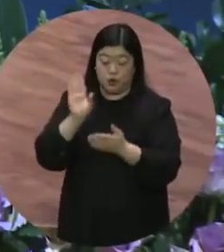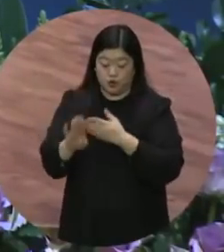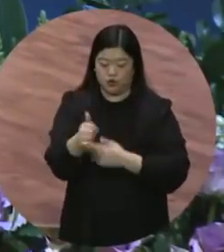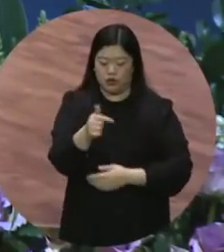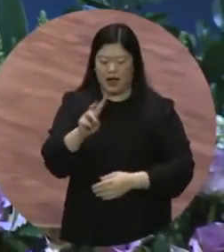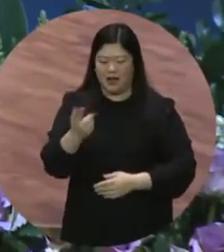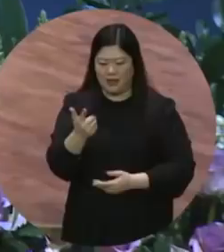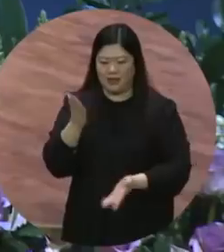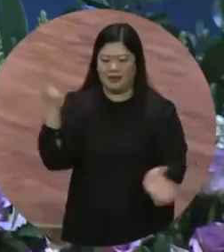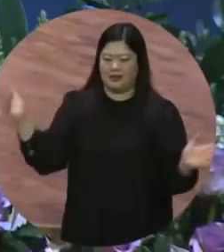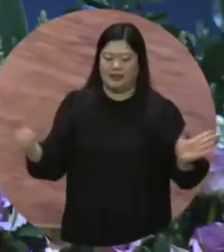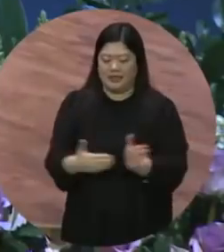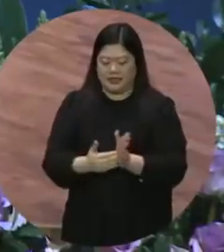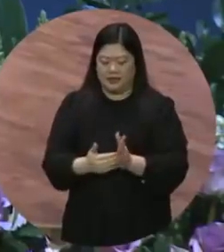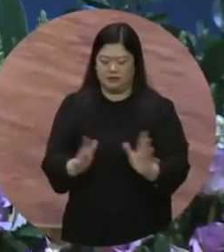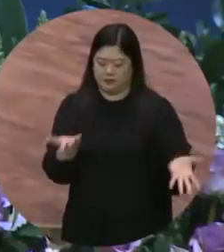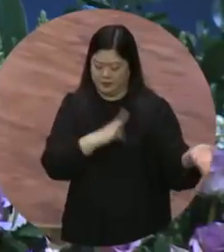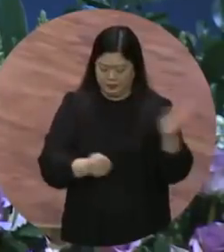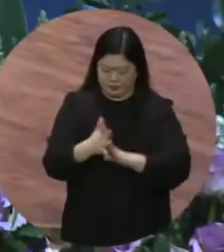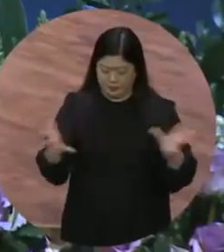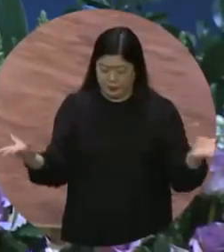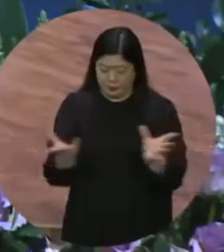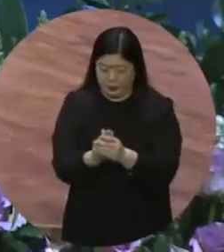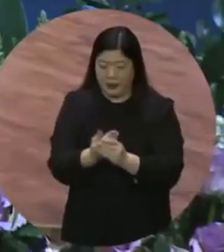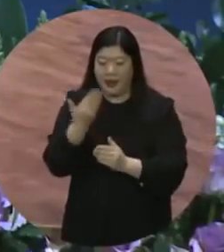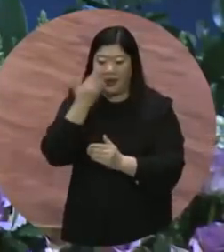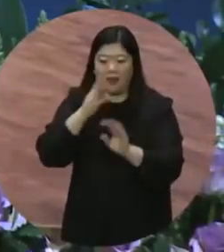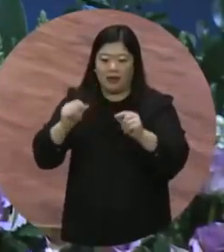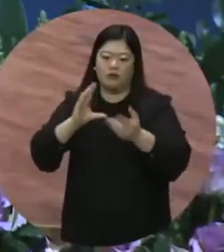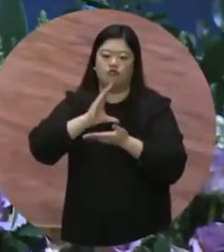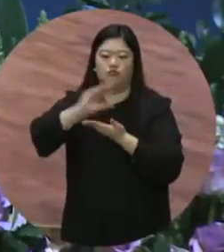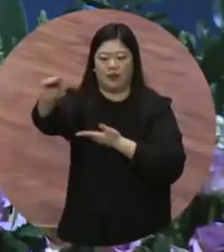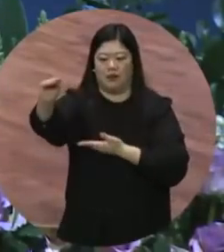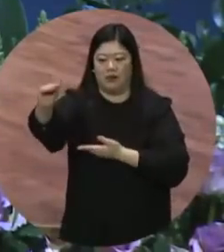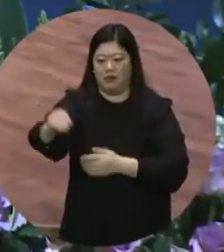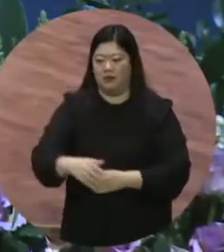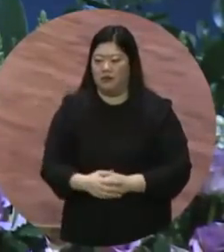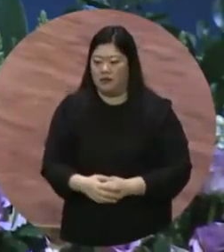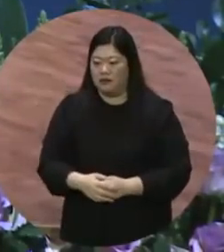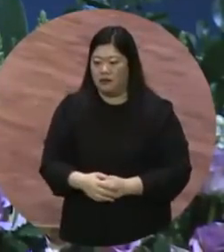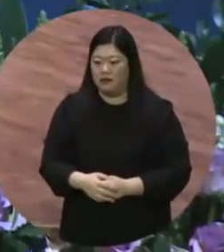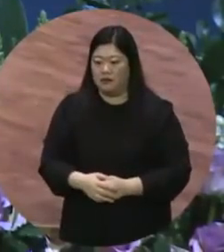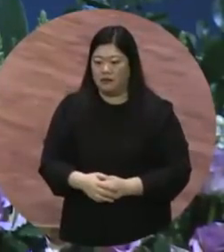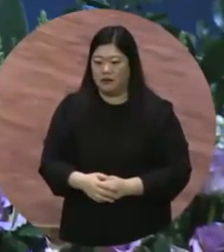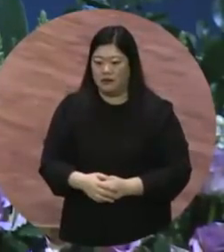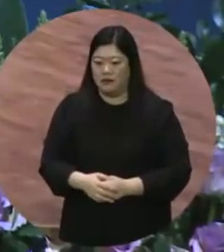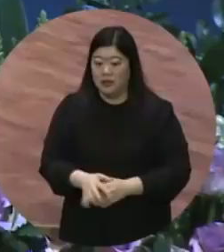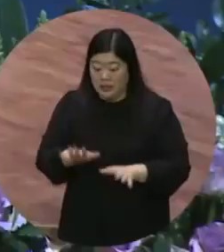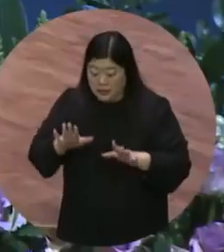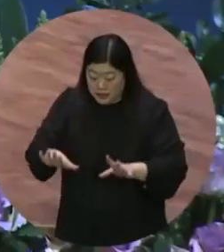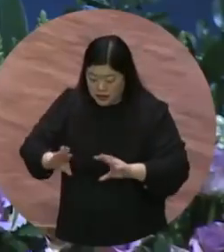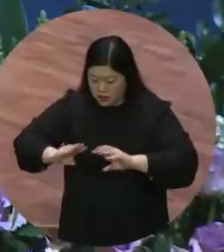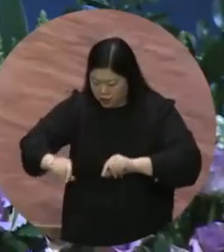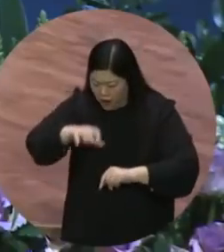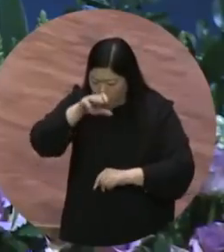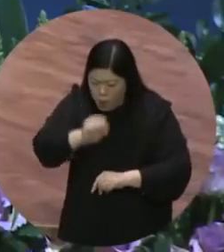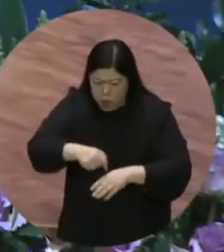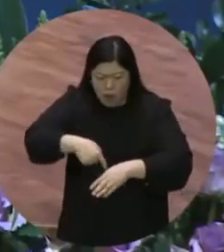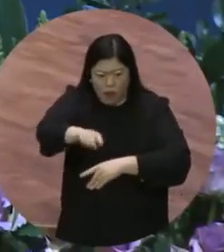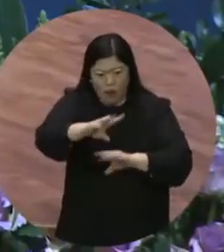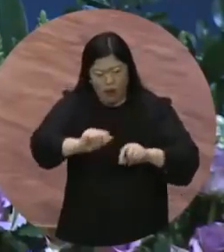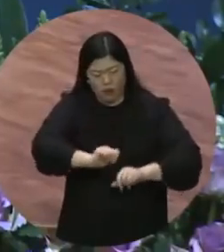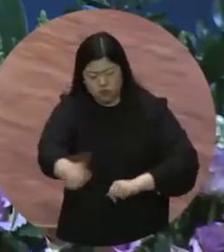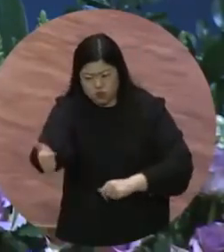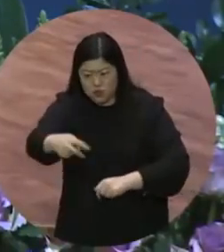세계고 여기를 떠나면 죽을 것 같아. 양떼가 죽을 것 같고 소떼가 죽을 것 같아요. 망할 것 같은데